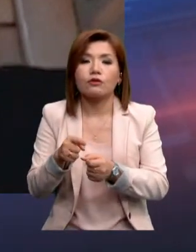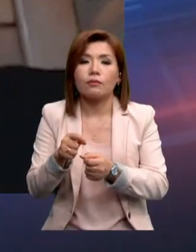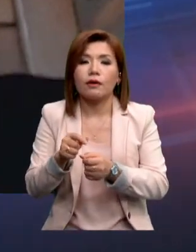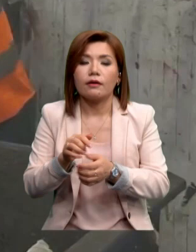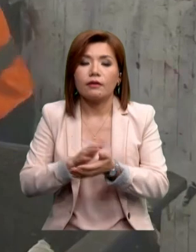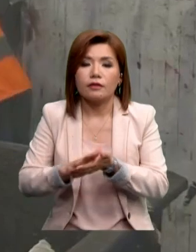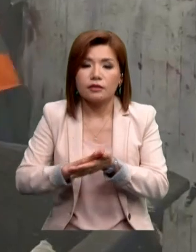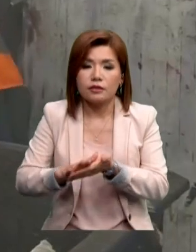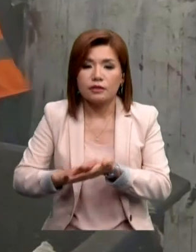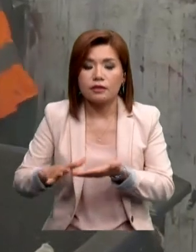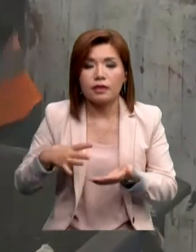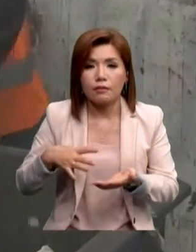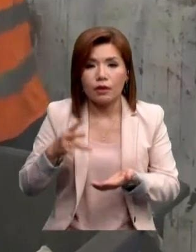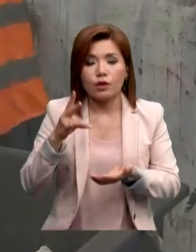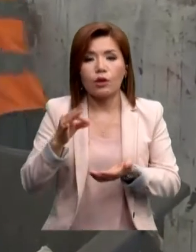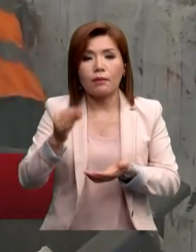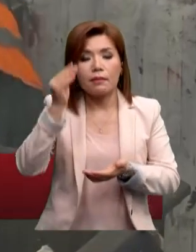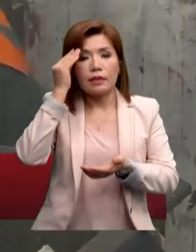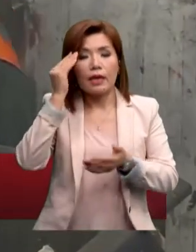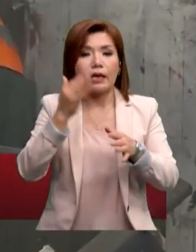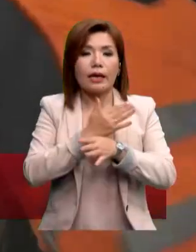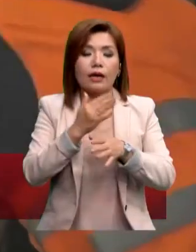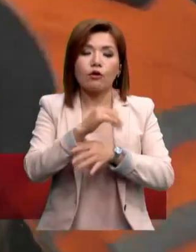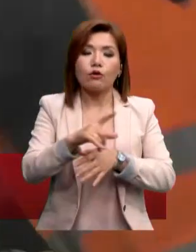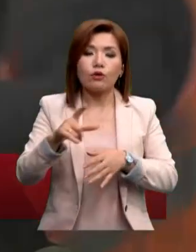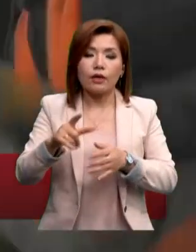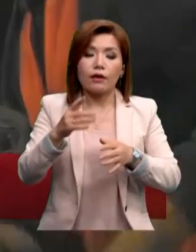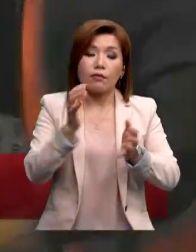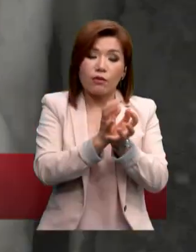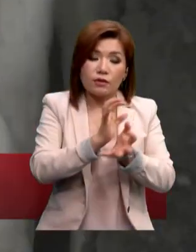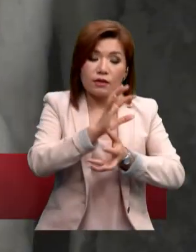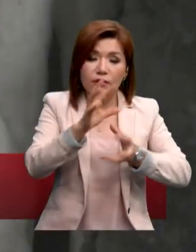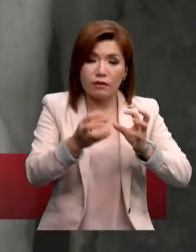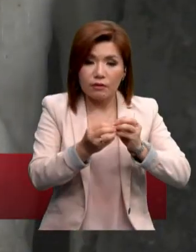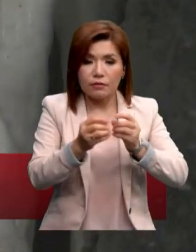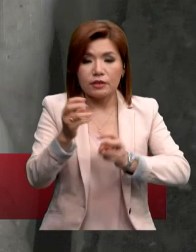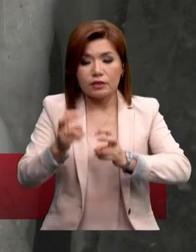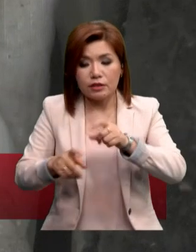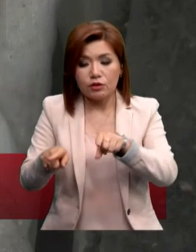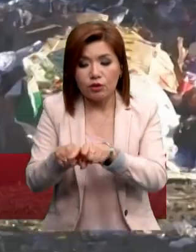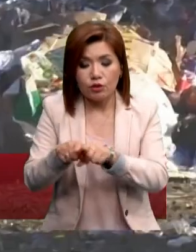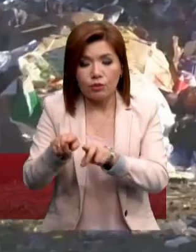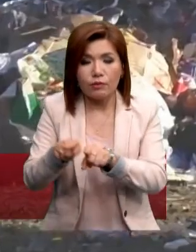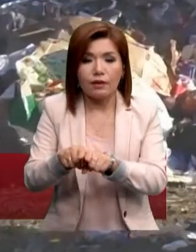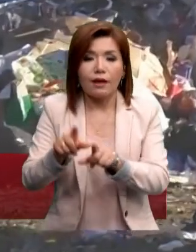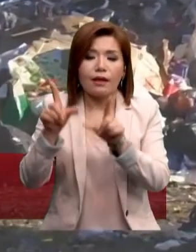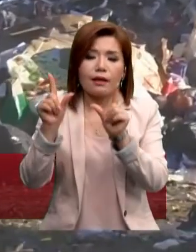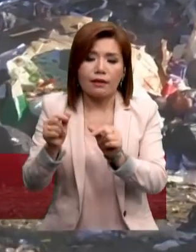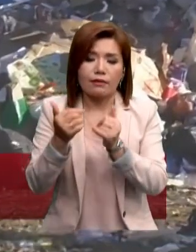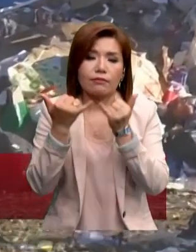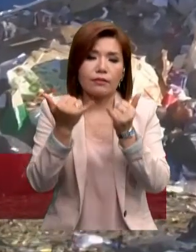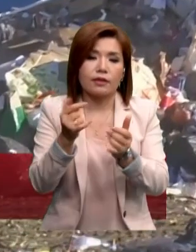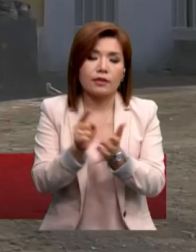фильтрат. Однако, по мнению экологов, для мусороперерабатывающих предприятий достаточно и льготного